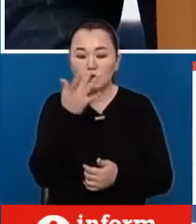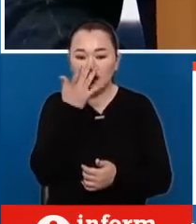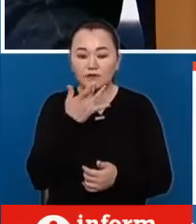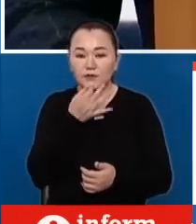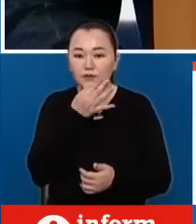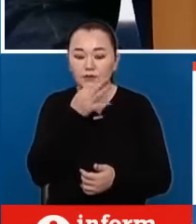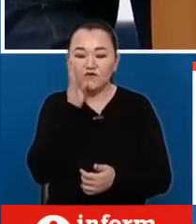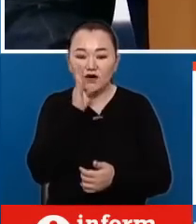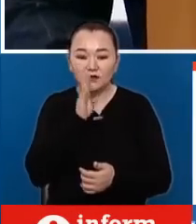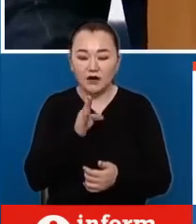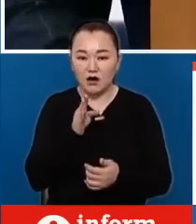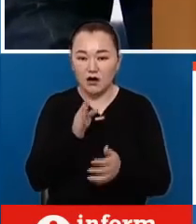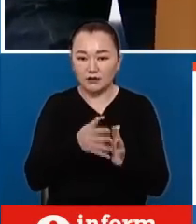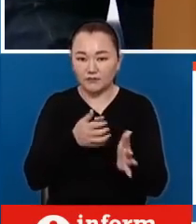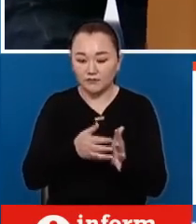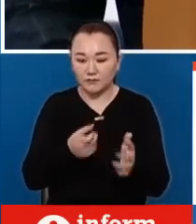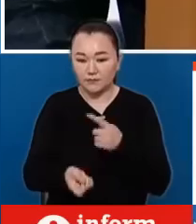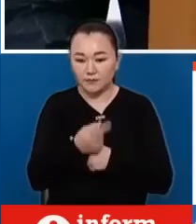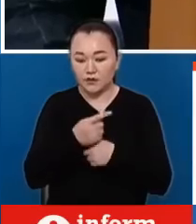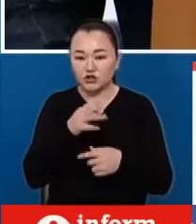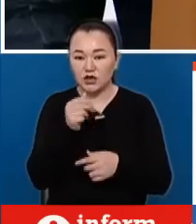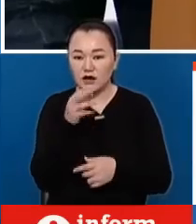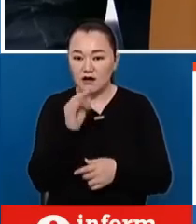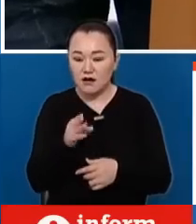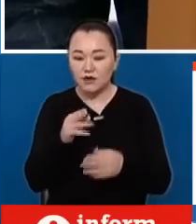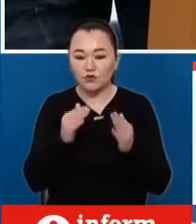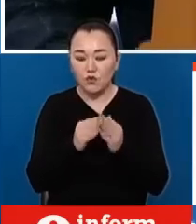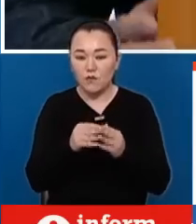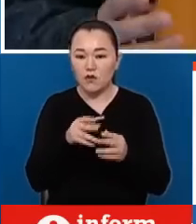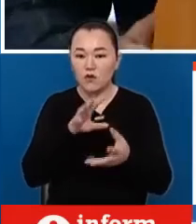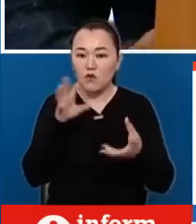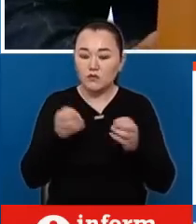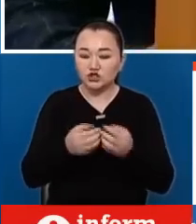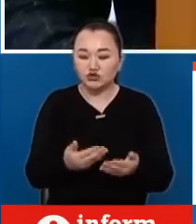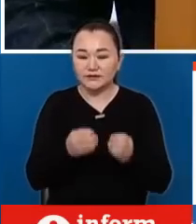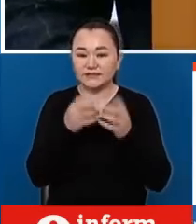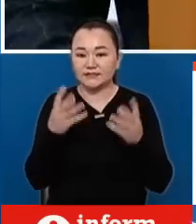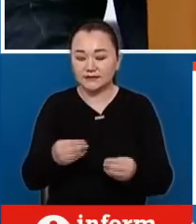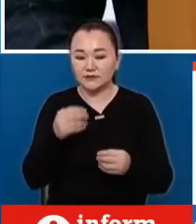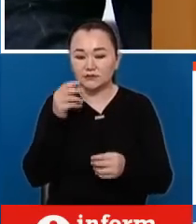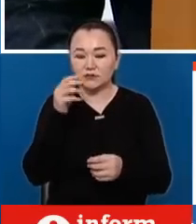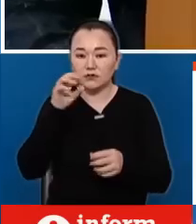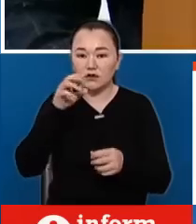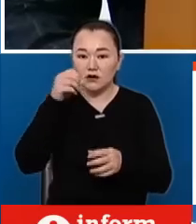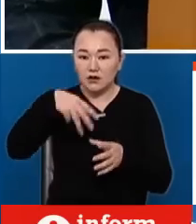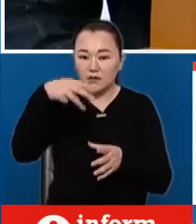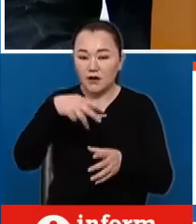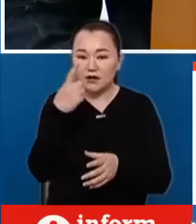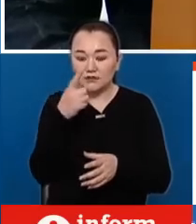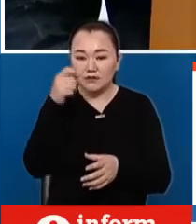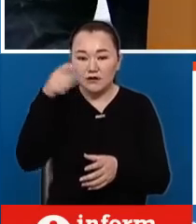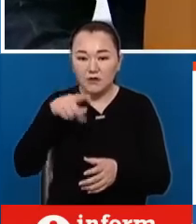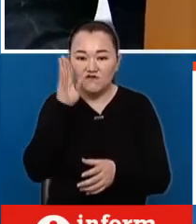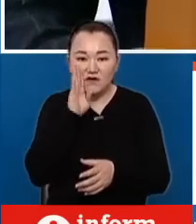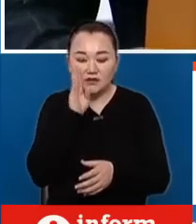су тапшылығы туындағанына наразы. Шаңырақ тұрғын үй кешенінде тұратын азаматтар 10 күннен бері құбырымыздан бір тамшы су ақпады деп